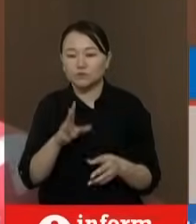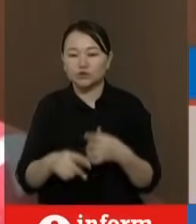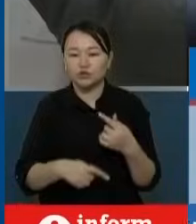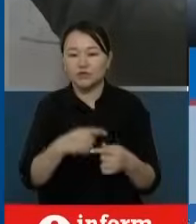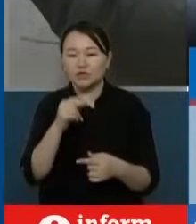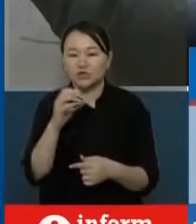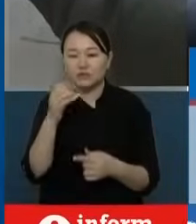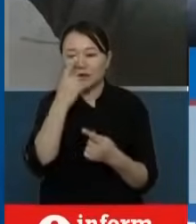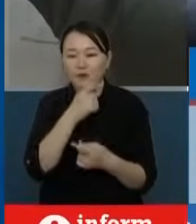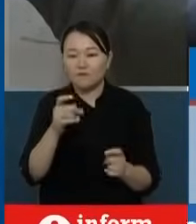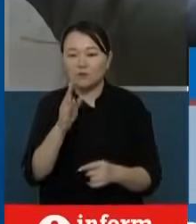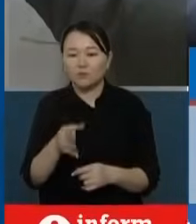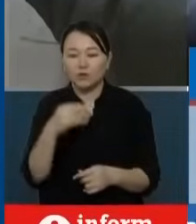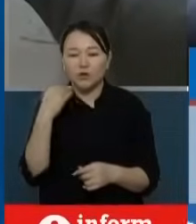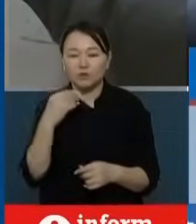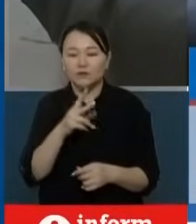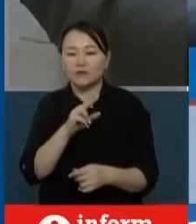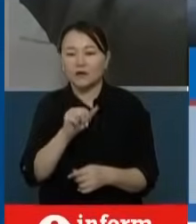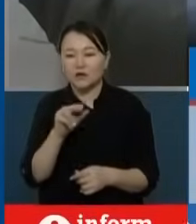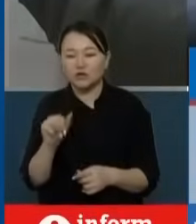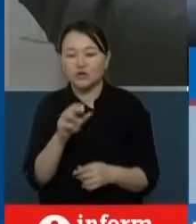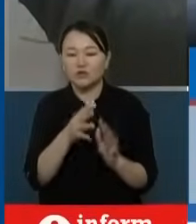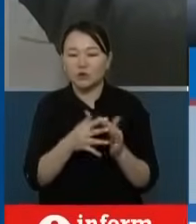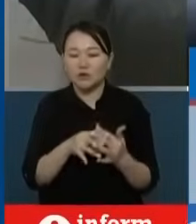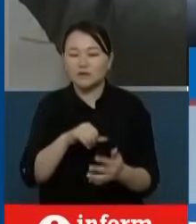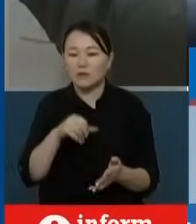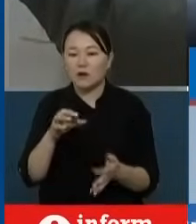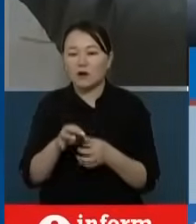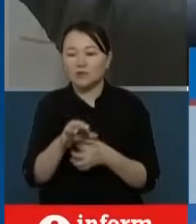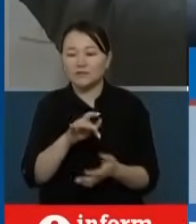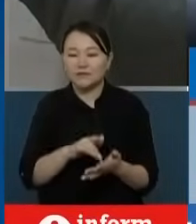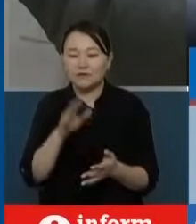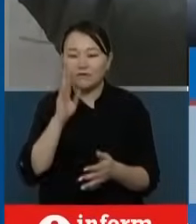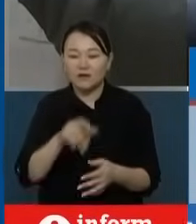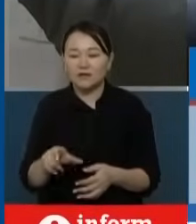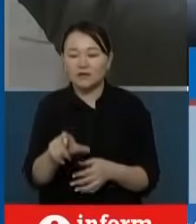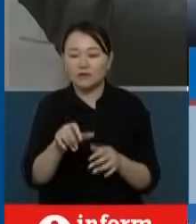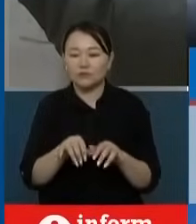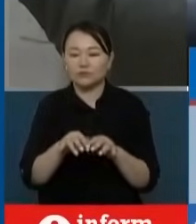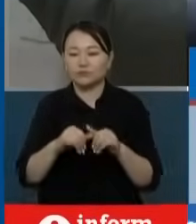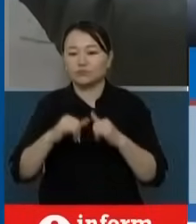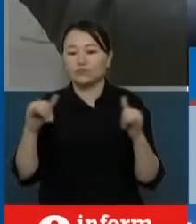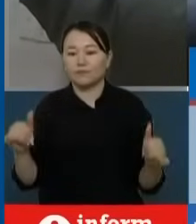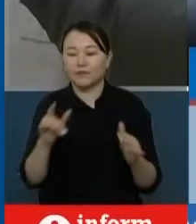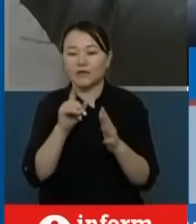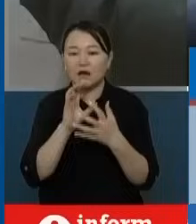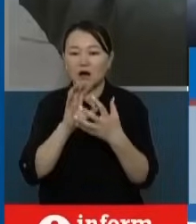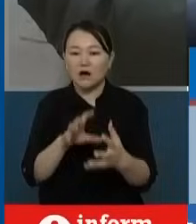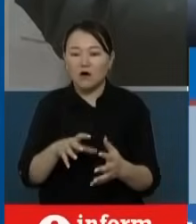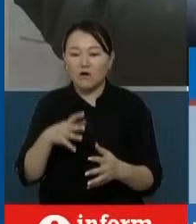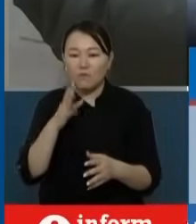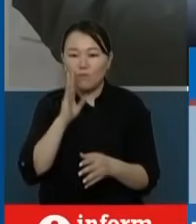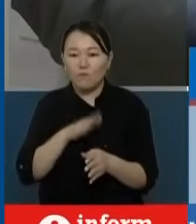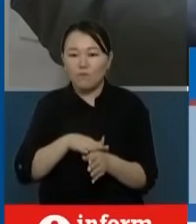будет объявлен. В Актобе топит дачи, села и сам областной центр. Вышла из берегов река Сазда. Людям пришлось ездить в автобусах полных